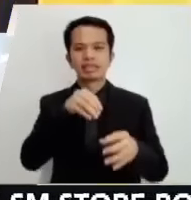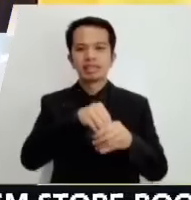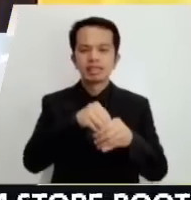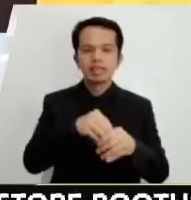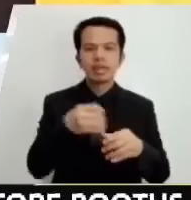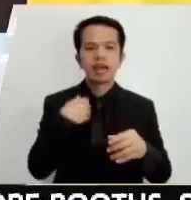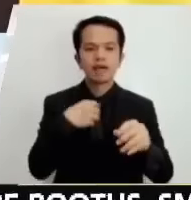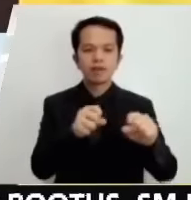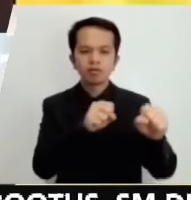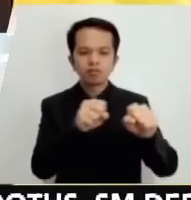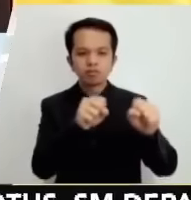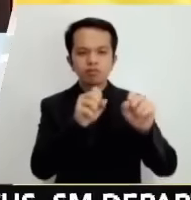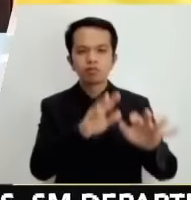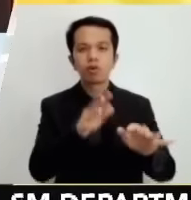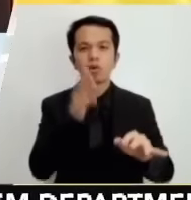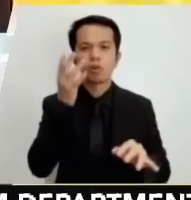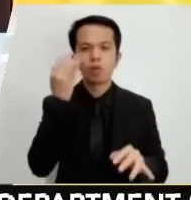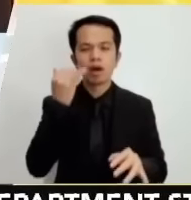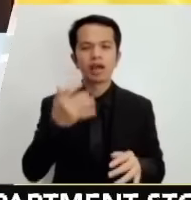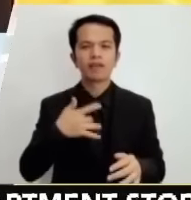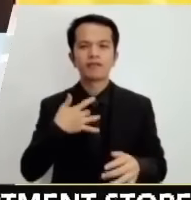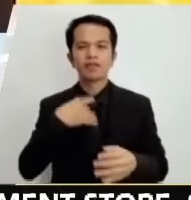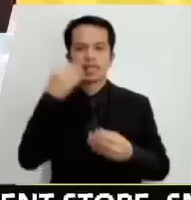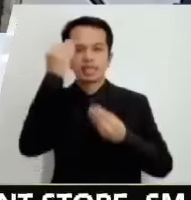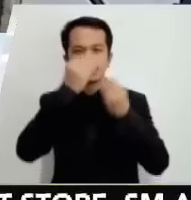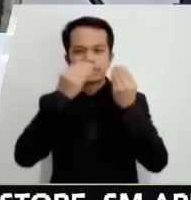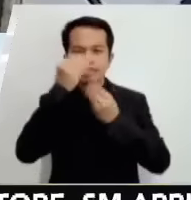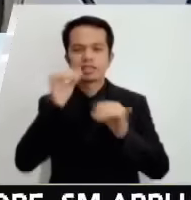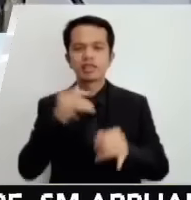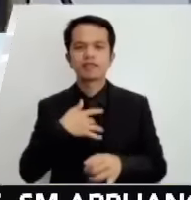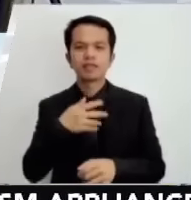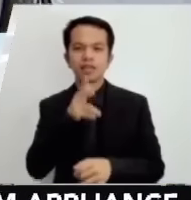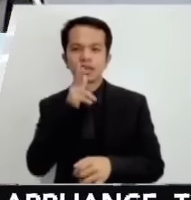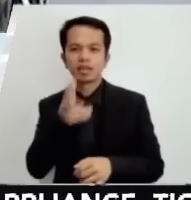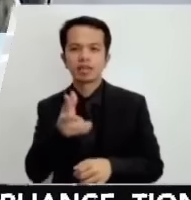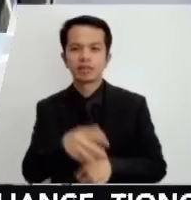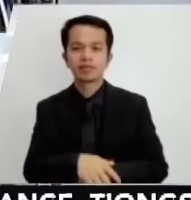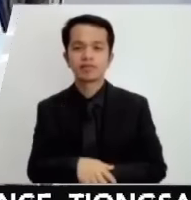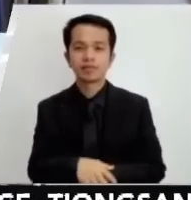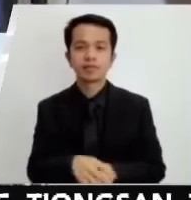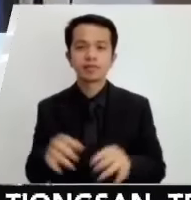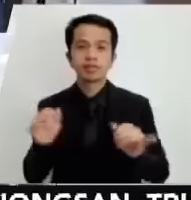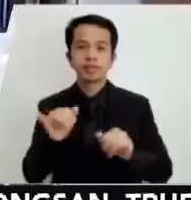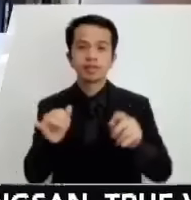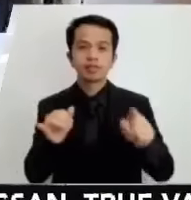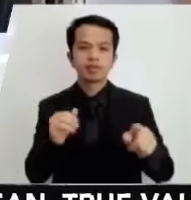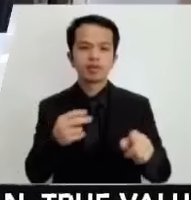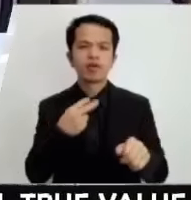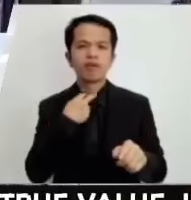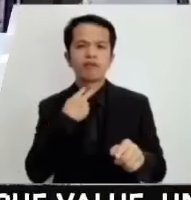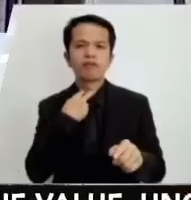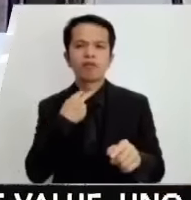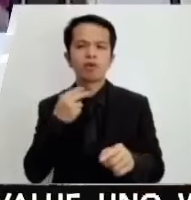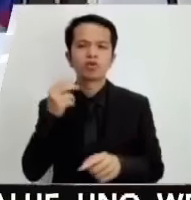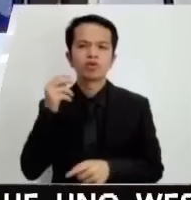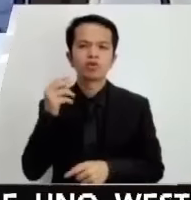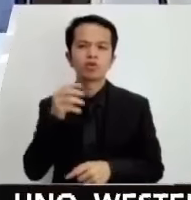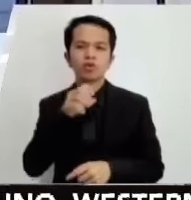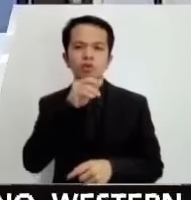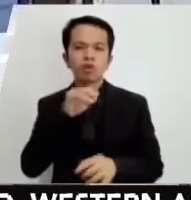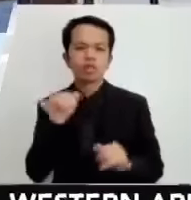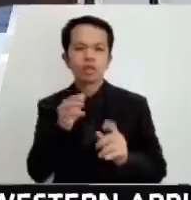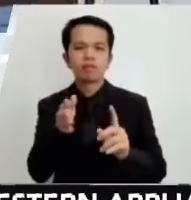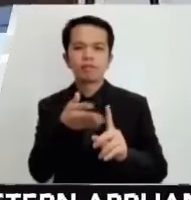nakararamdam ng hilo at parang masusuka ang boses lamang din ng Matanda ang kanyang Naririnig na tila ng akit pa umano siniguro ko